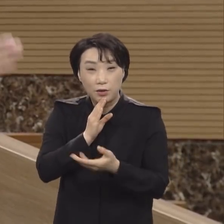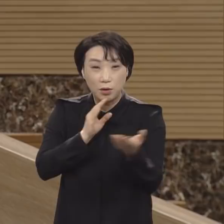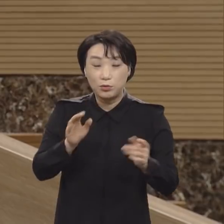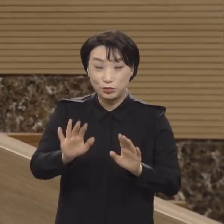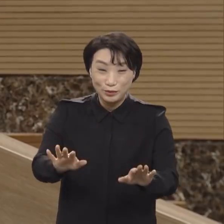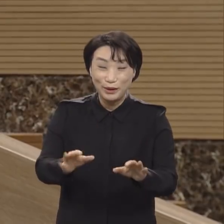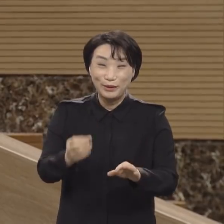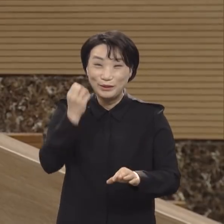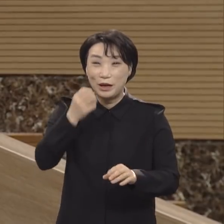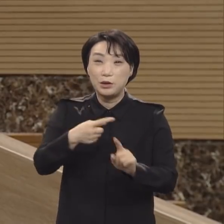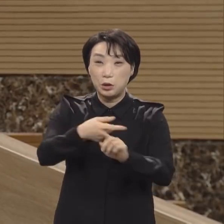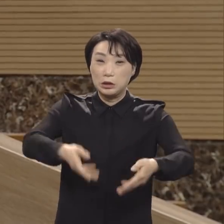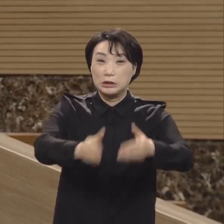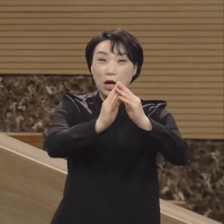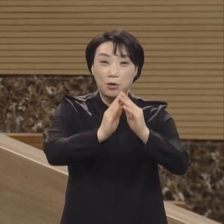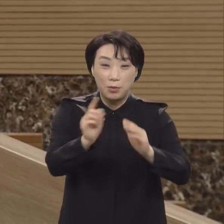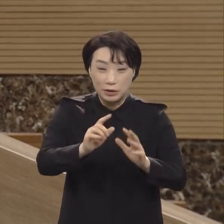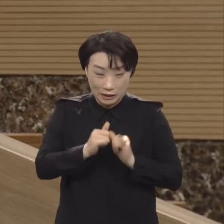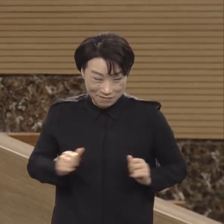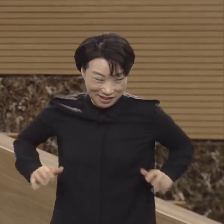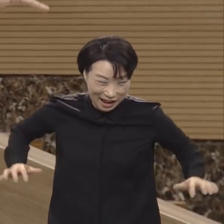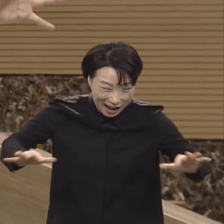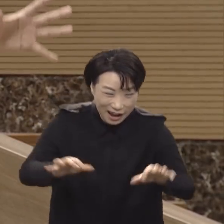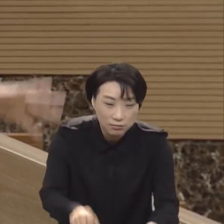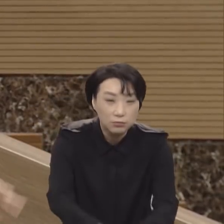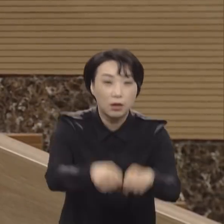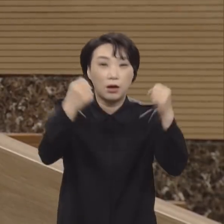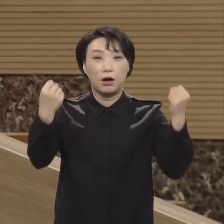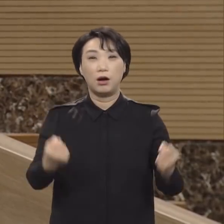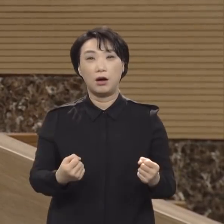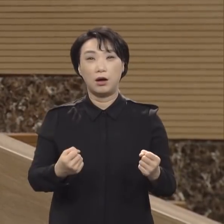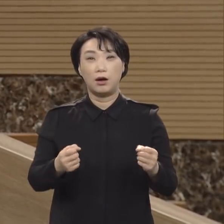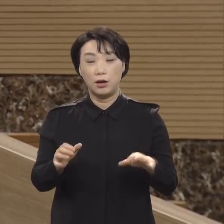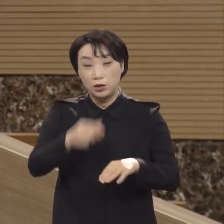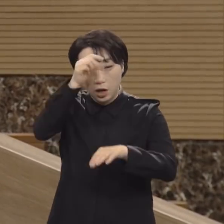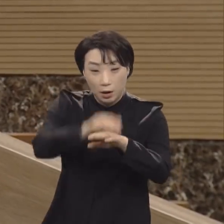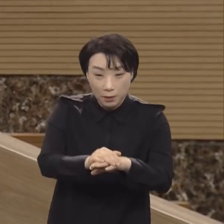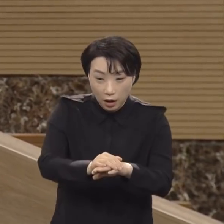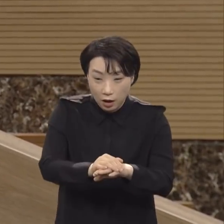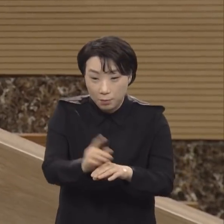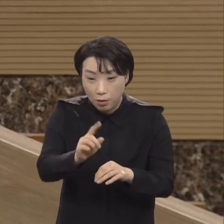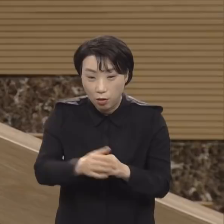그냥 교회 안에 꽉꽉 들이차는 거예요. 예배 드리기가